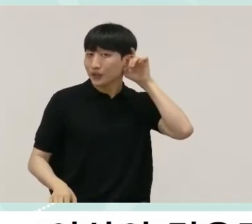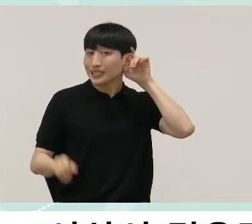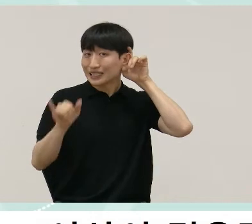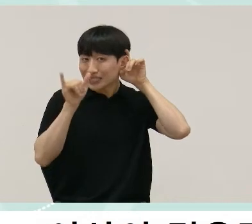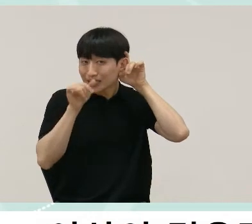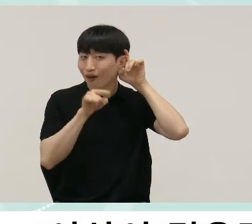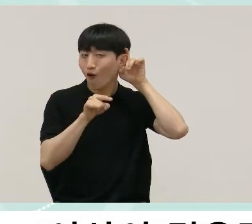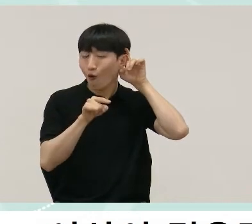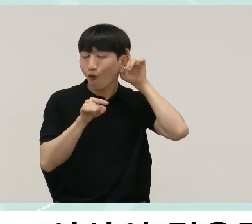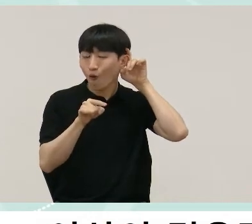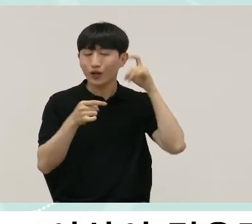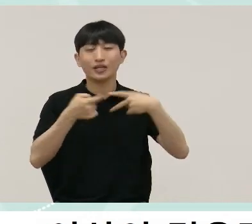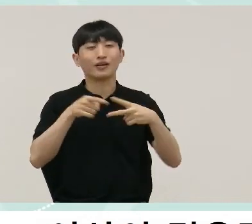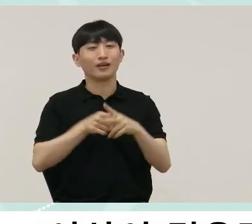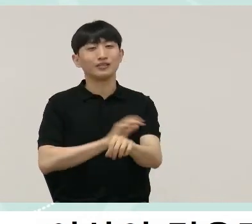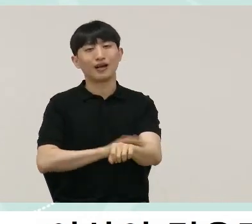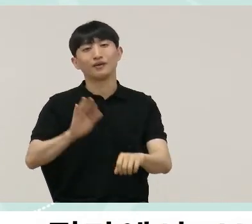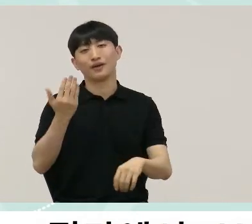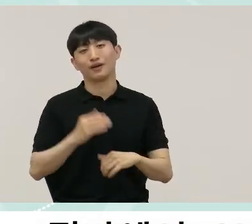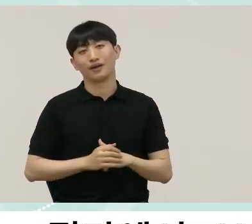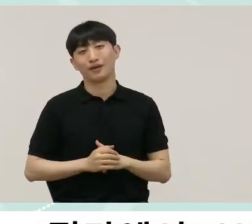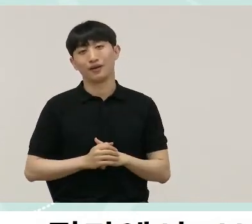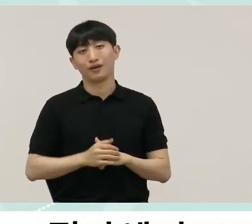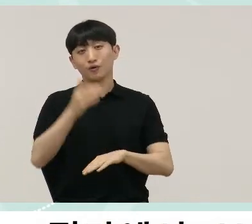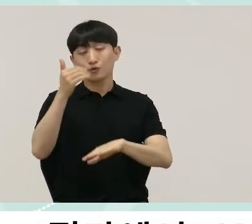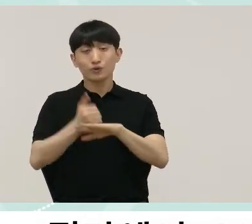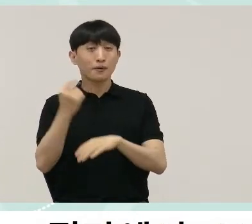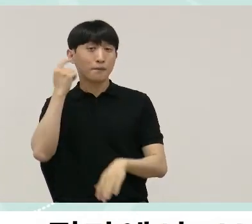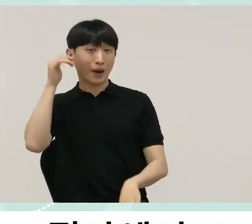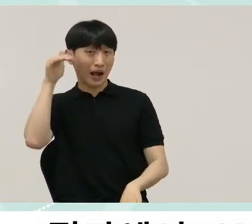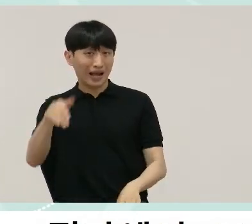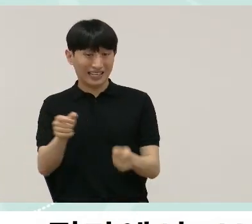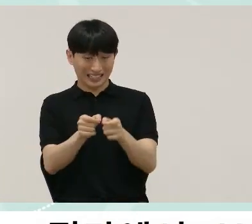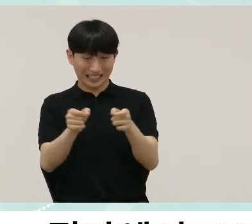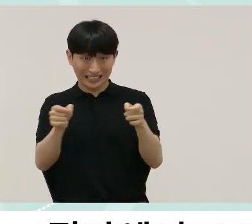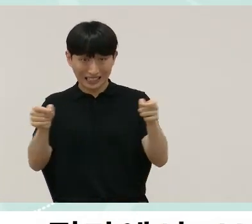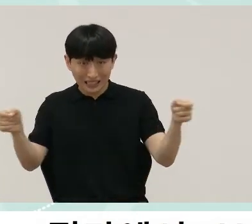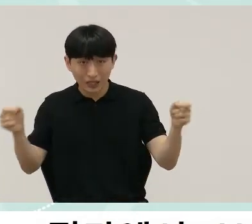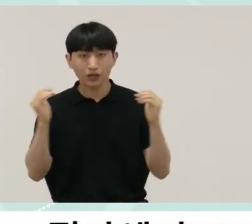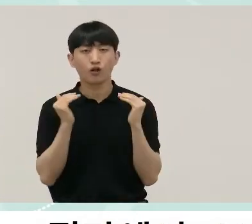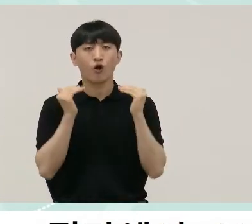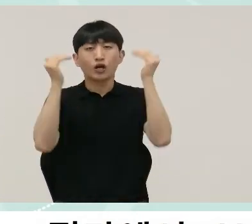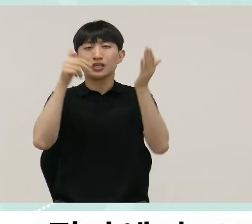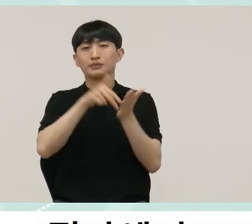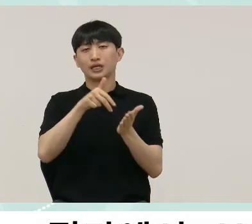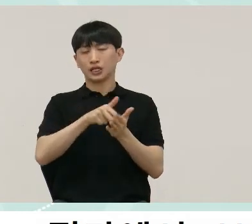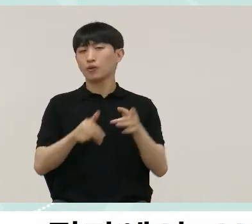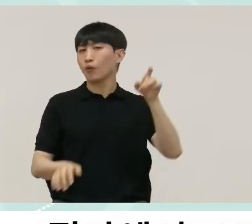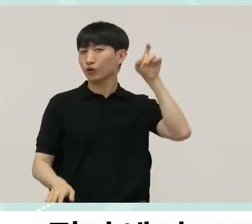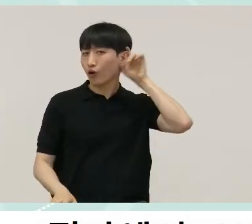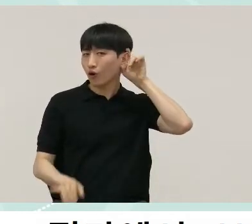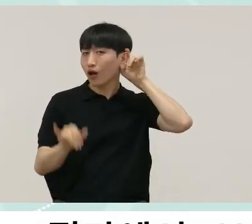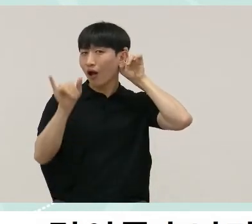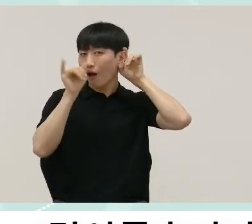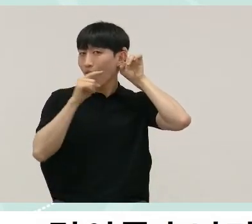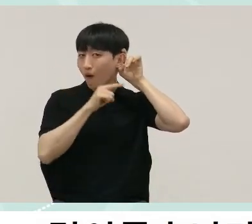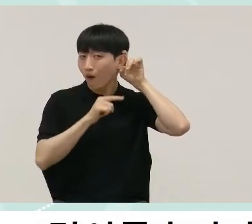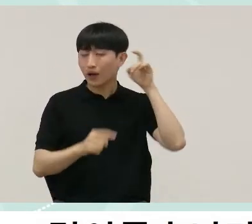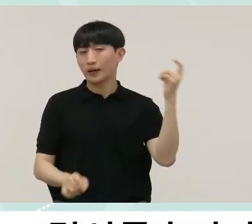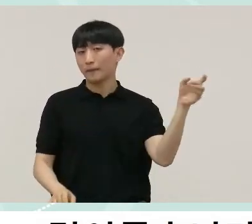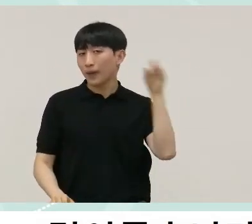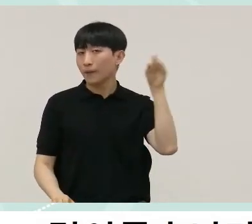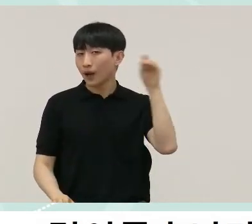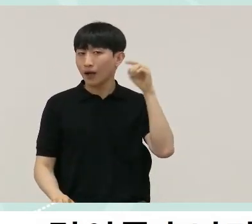좋습니다. 즉 난청 기간이 길어지면 성인에게 있어서도 보청기를 사용해야지만 청각내를